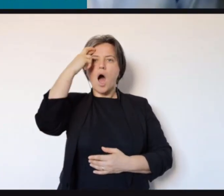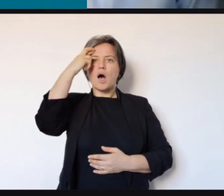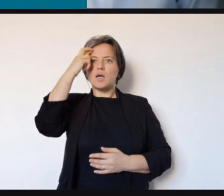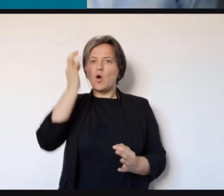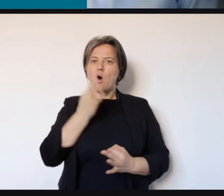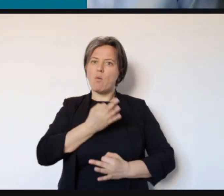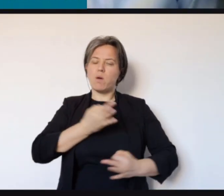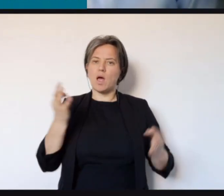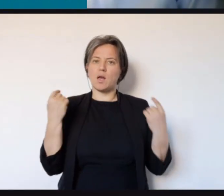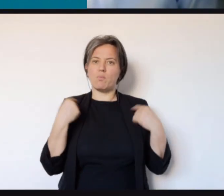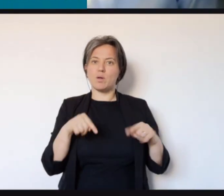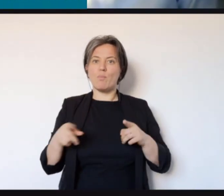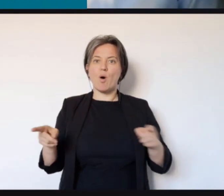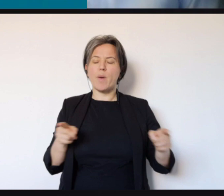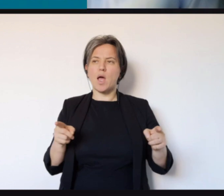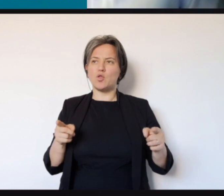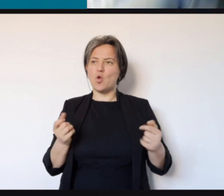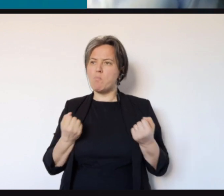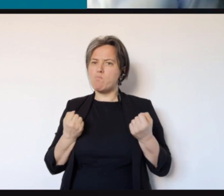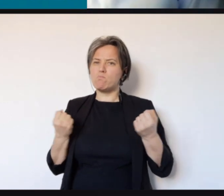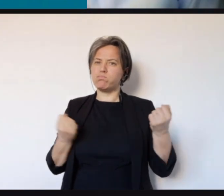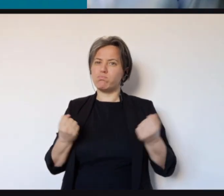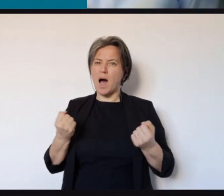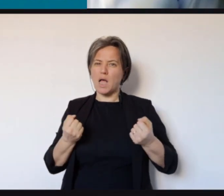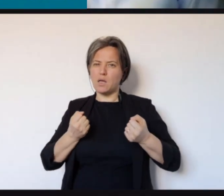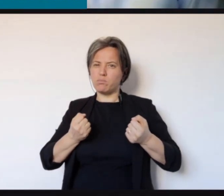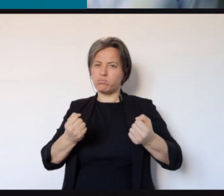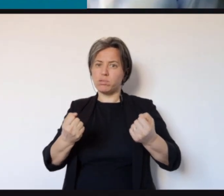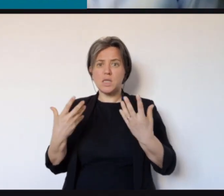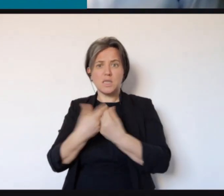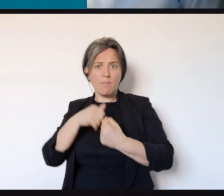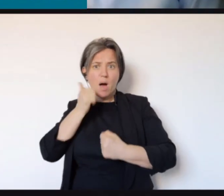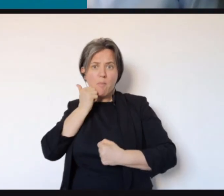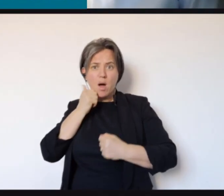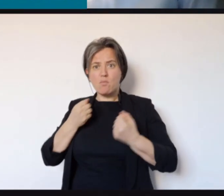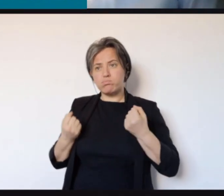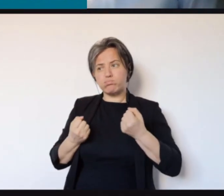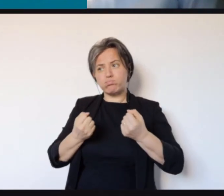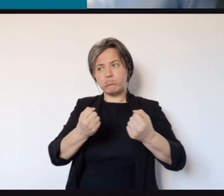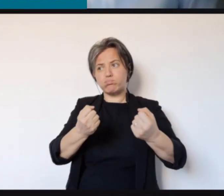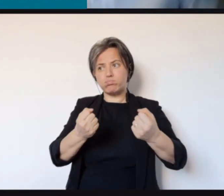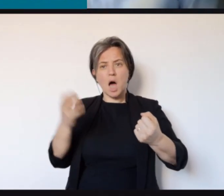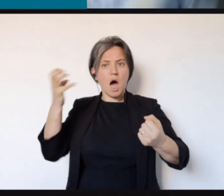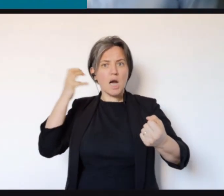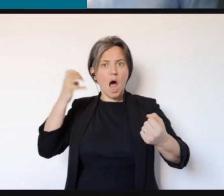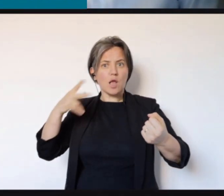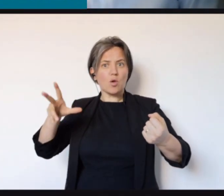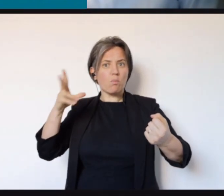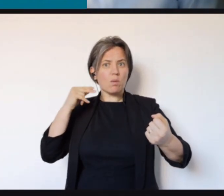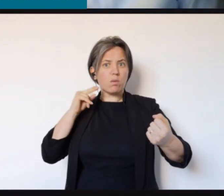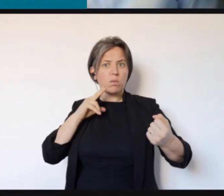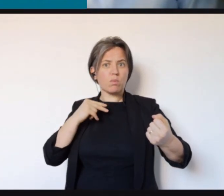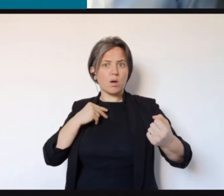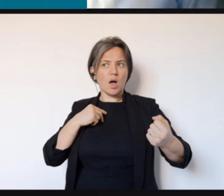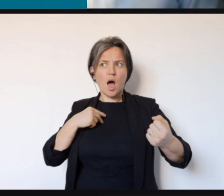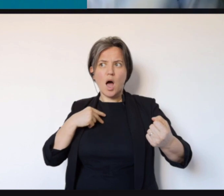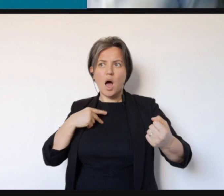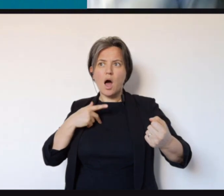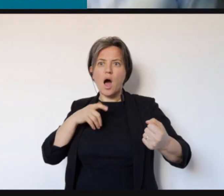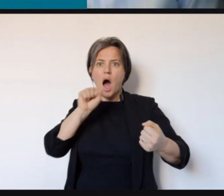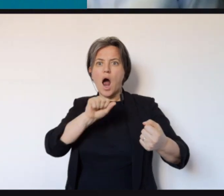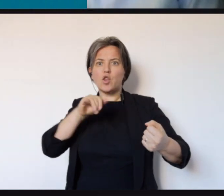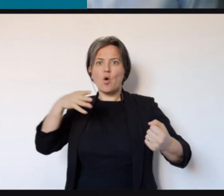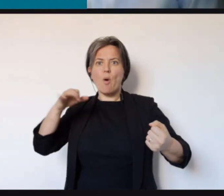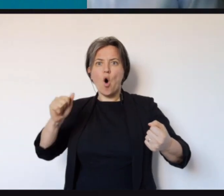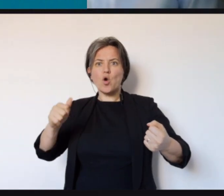stavo andando a scuola e mi ricordo, in macchina mi accompagnava mia mamma e in macchina la radio che dice